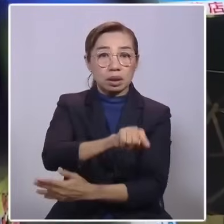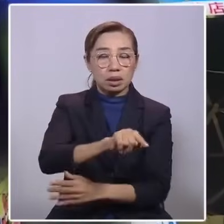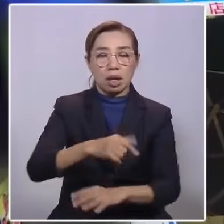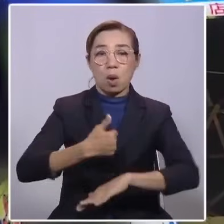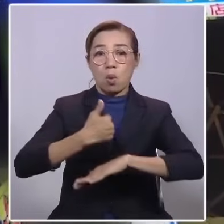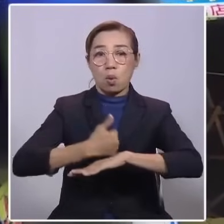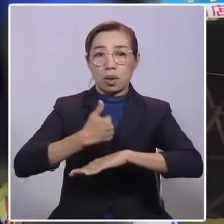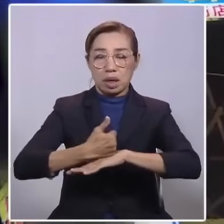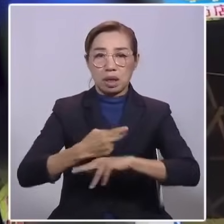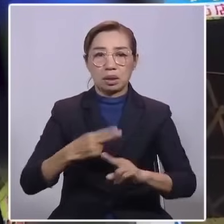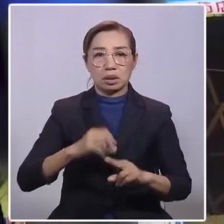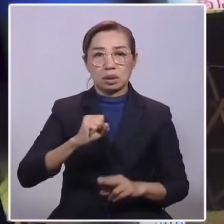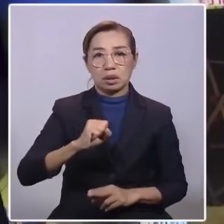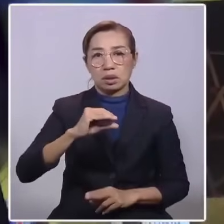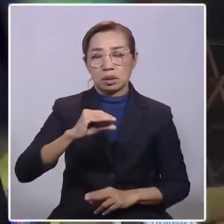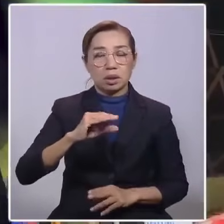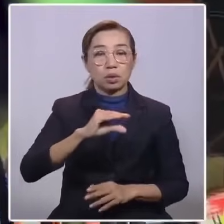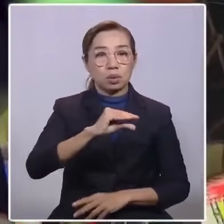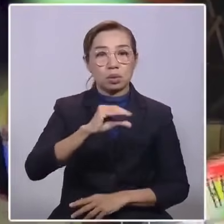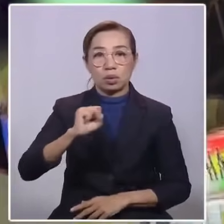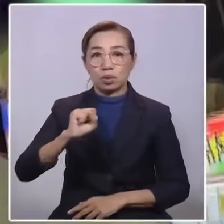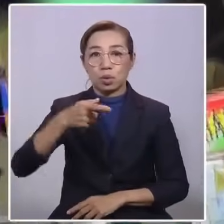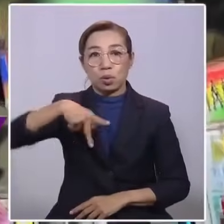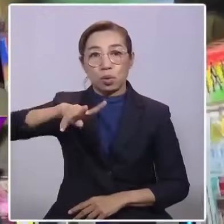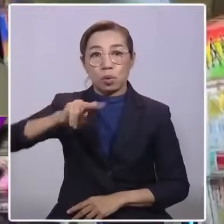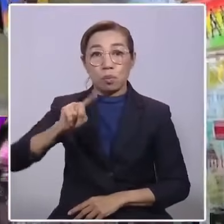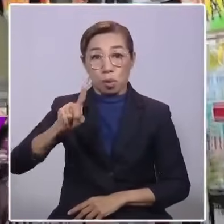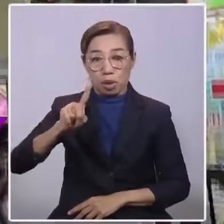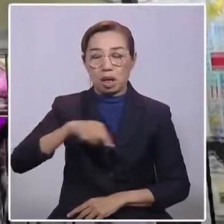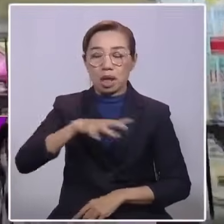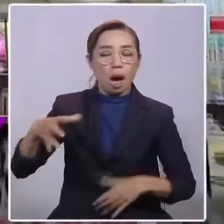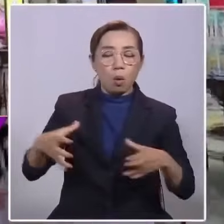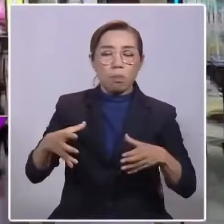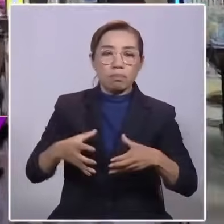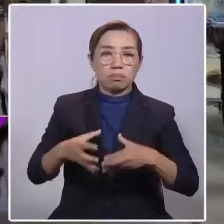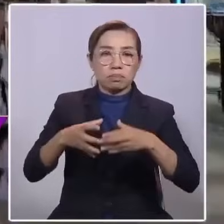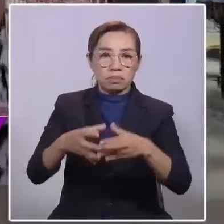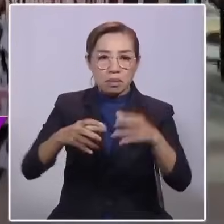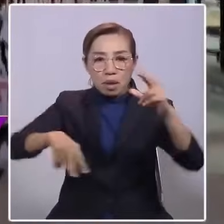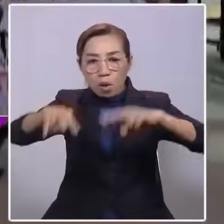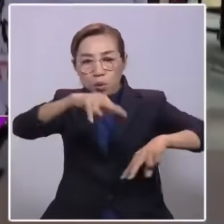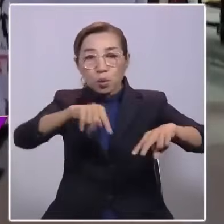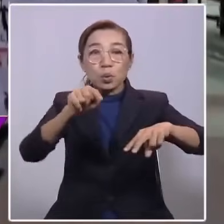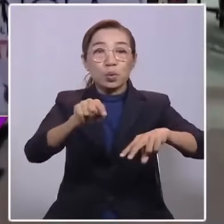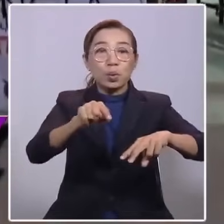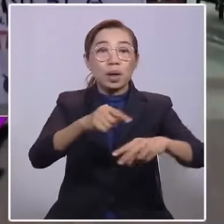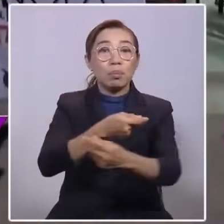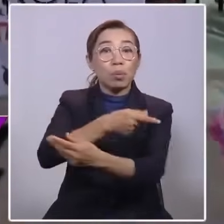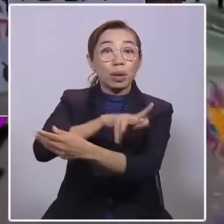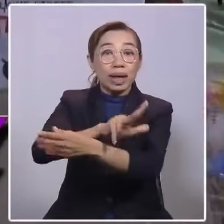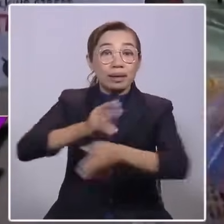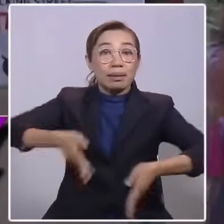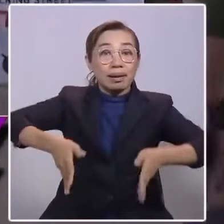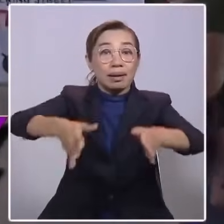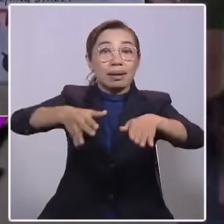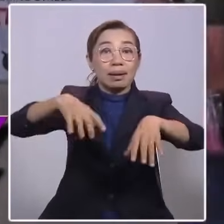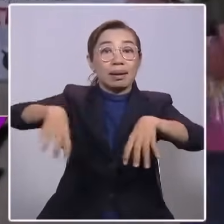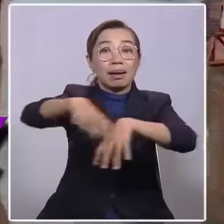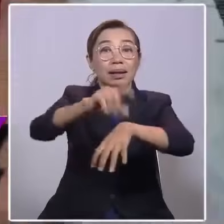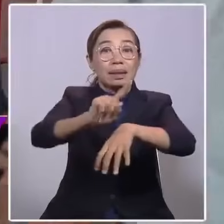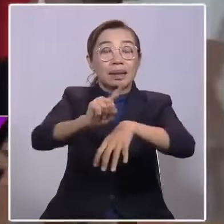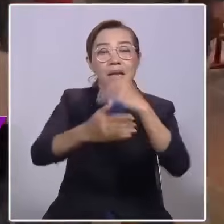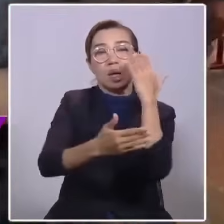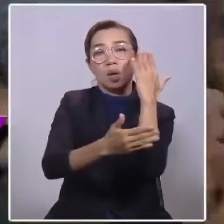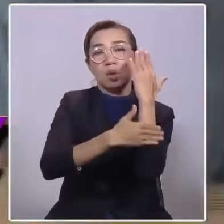ภูเก็ตนะคะนายโสภณสุวรรณรัตนะคะก็นำคณะลงพื้นที่ตรวจสอบแน่นอนค่ะเป็นที่ไหนไม่ได้นอกจากในซอย